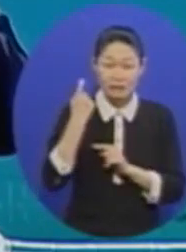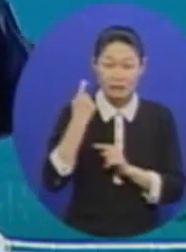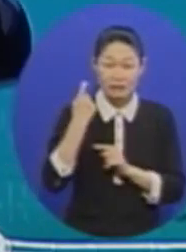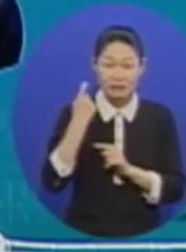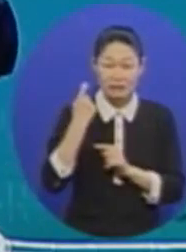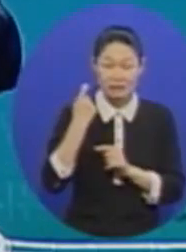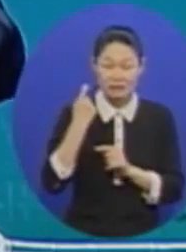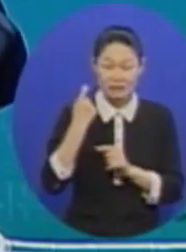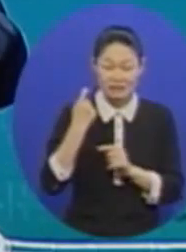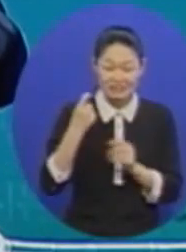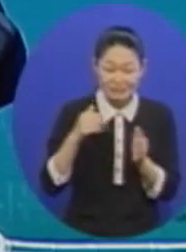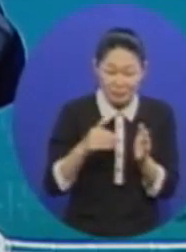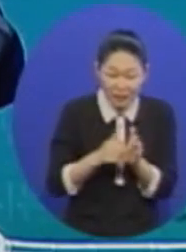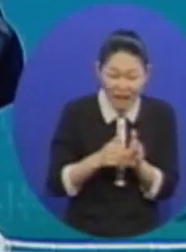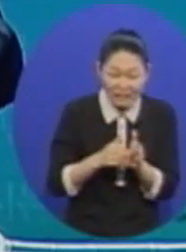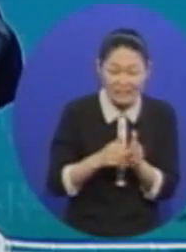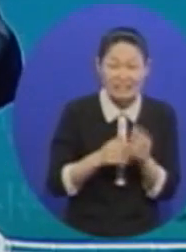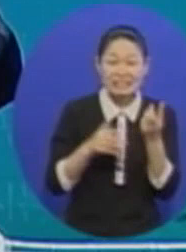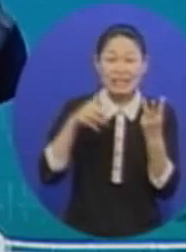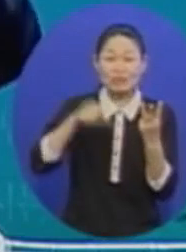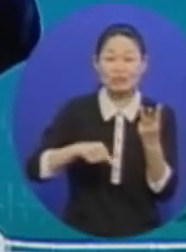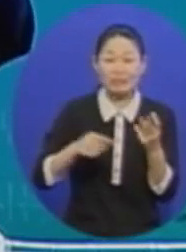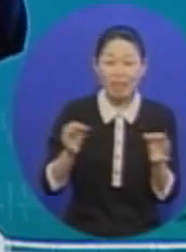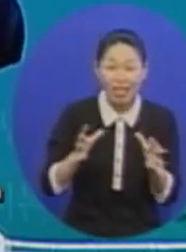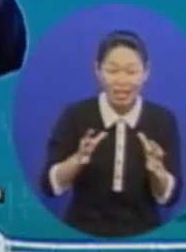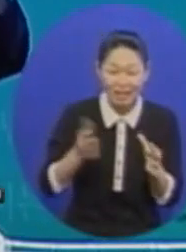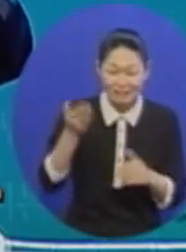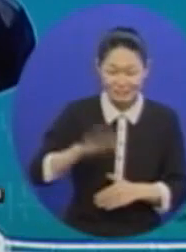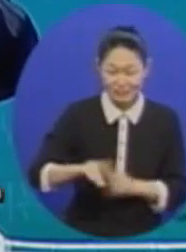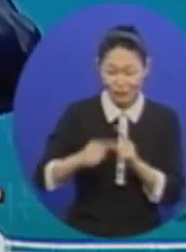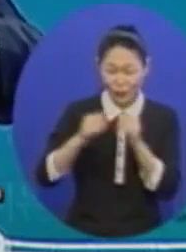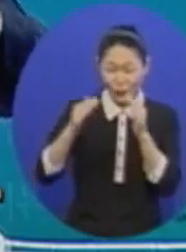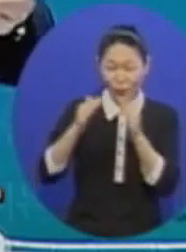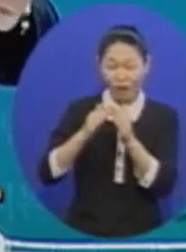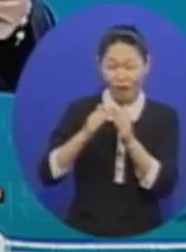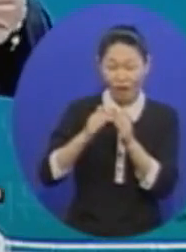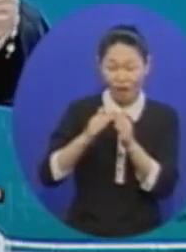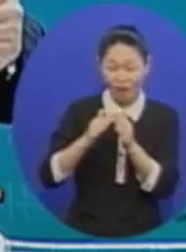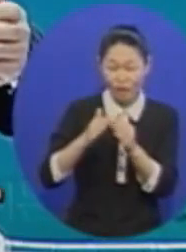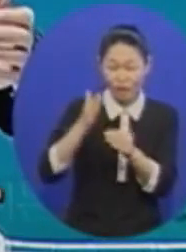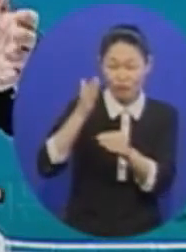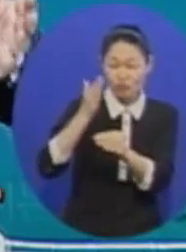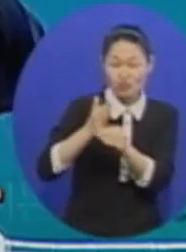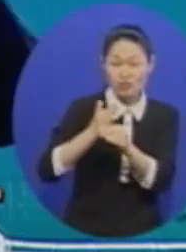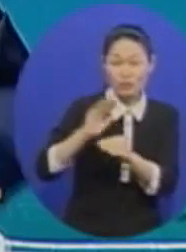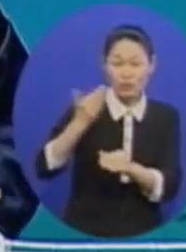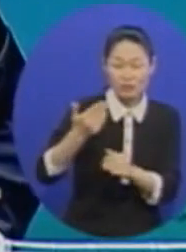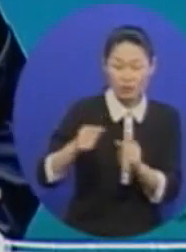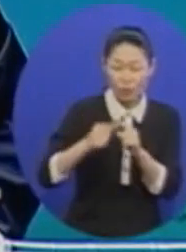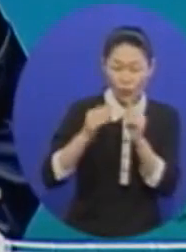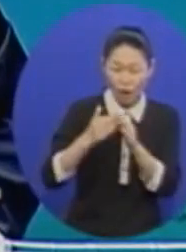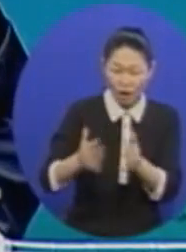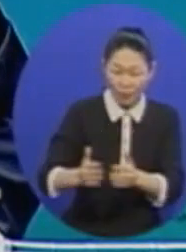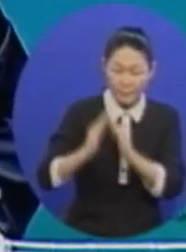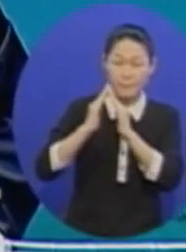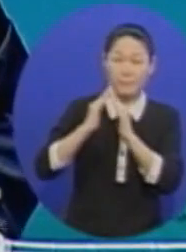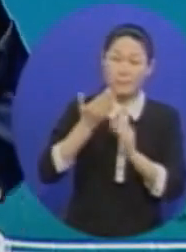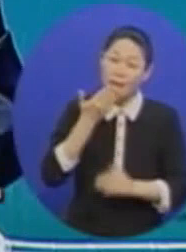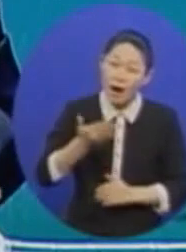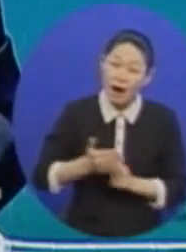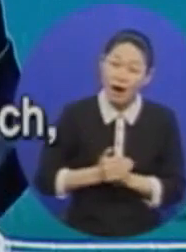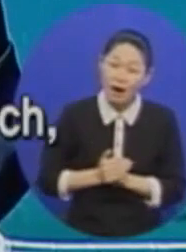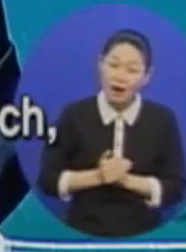지 이제 한 속주 밖에 안되는 사람이 무슨 교회의 중심이 되어서 교회를 세워 가요